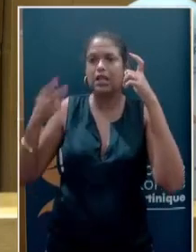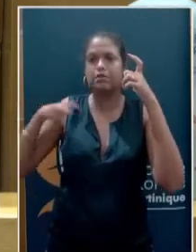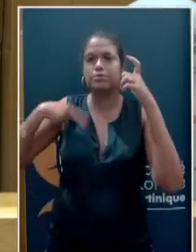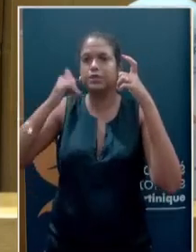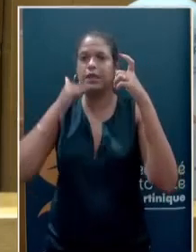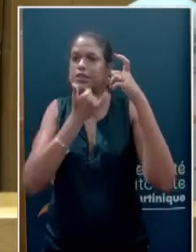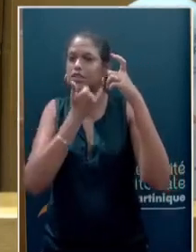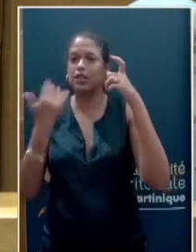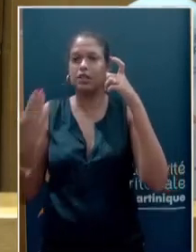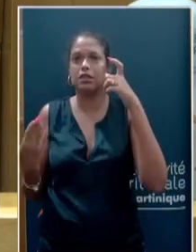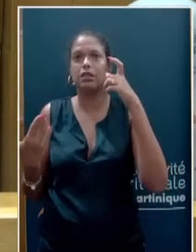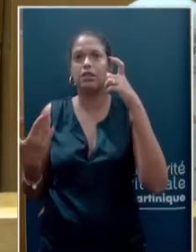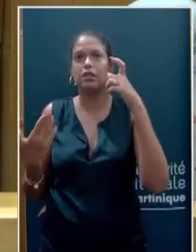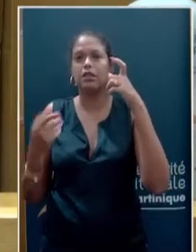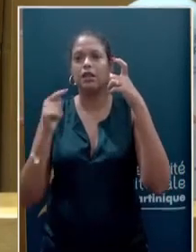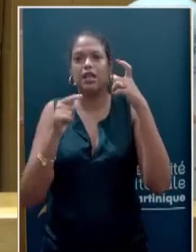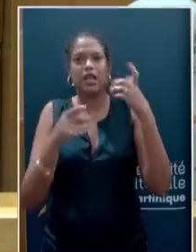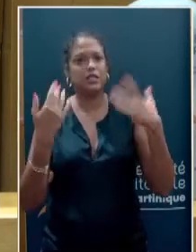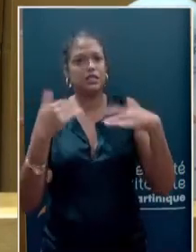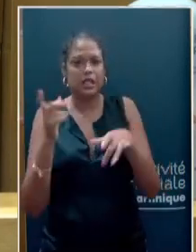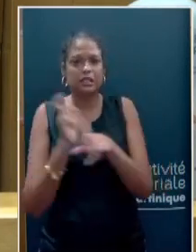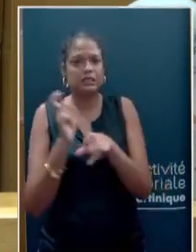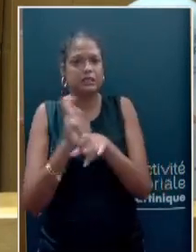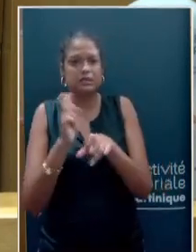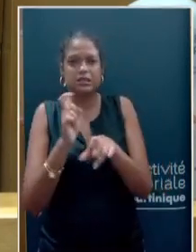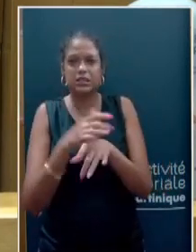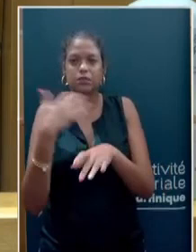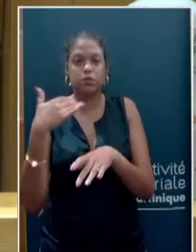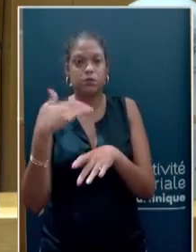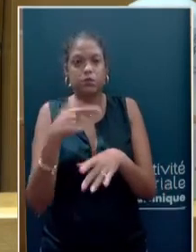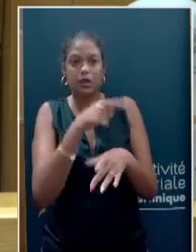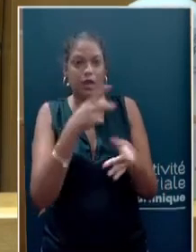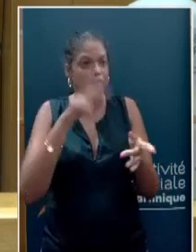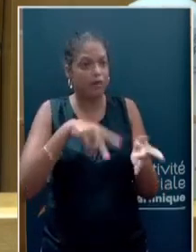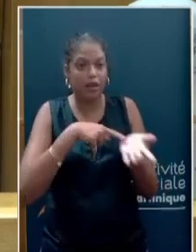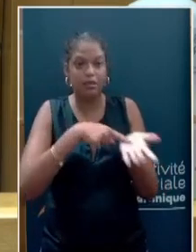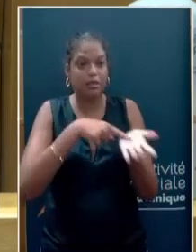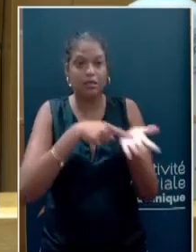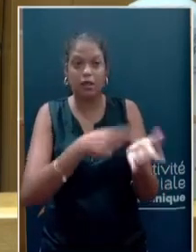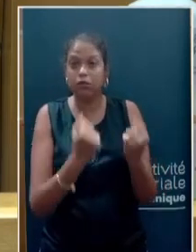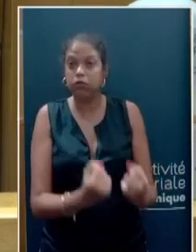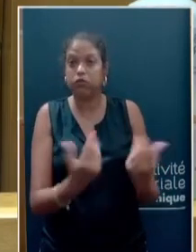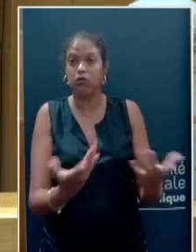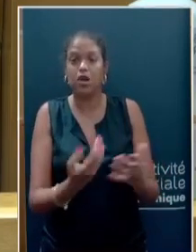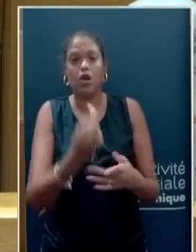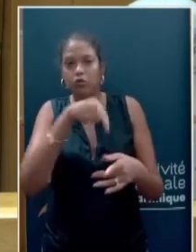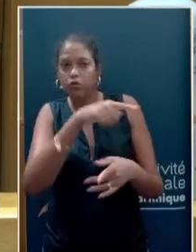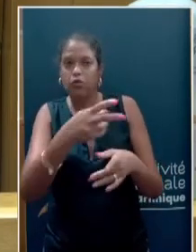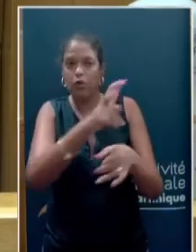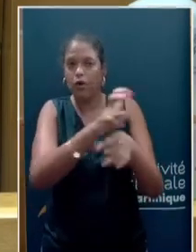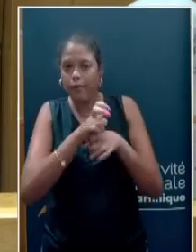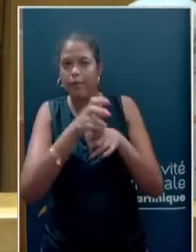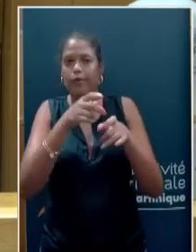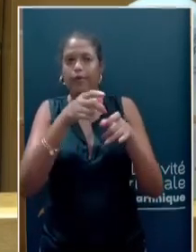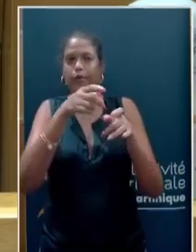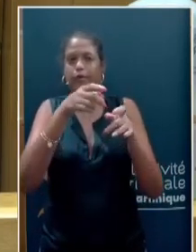Marie-Jeanne, il y a eu des peines critiques qui disent qu'on a fortement endetté. Vous avez même baissé l'emprunt en